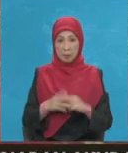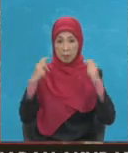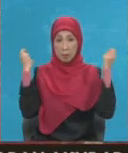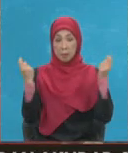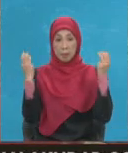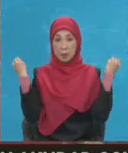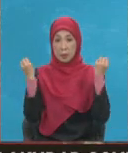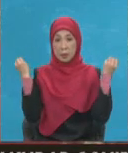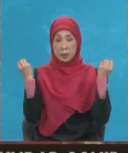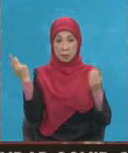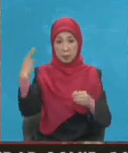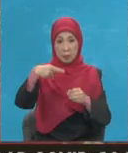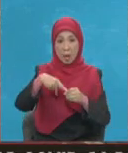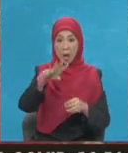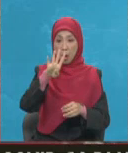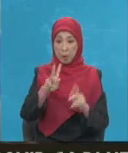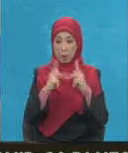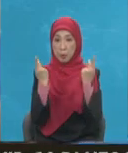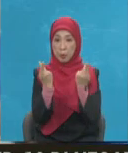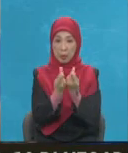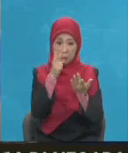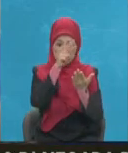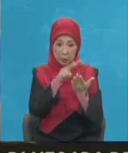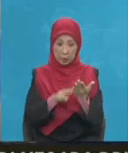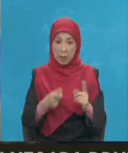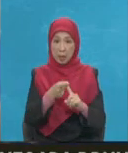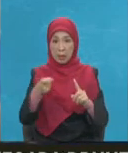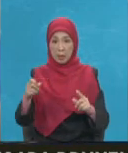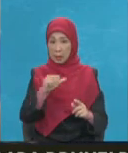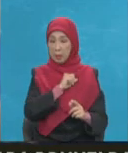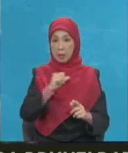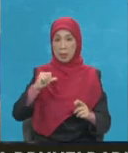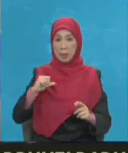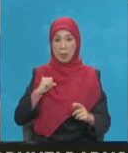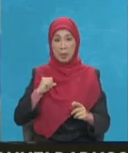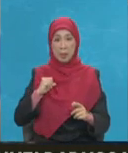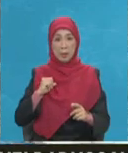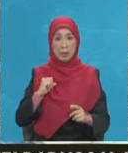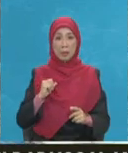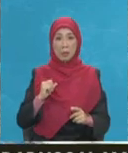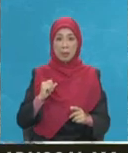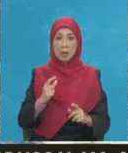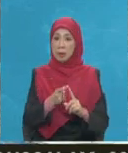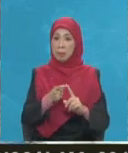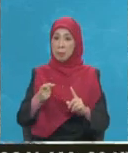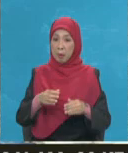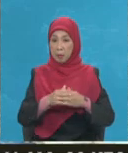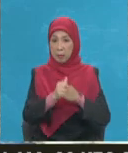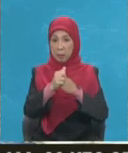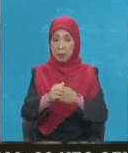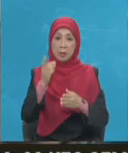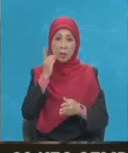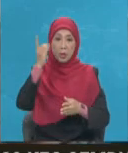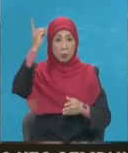Majlis disertai oleh 4 kumpulan pembaca terdiri daripada ahli-ahli majlis jawatan kuasa tadbir, pemimpin